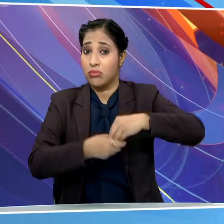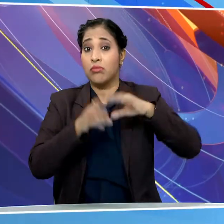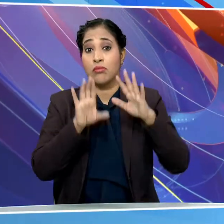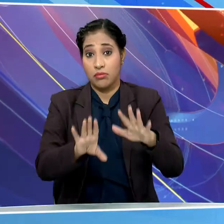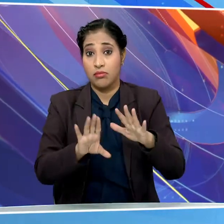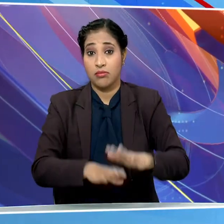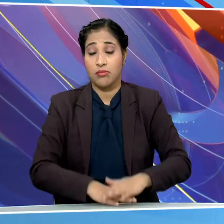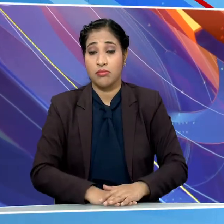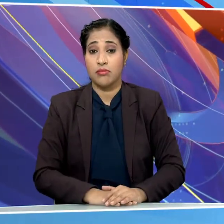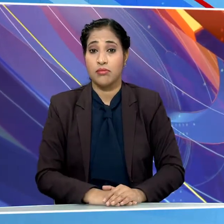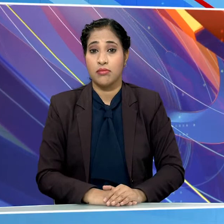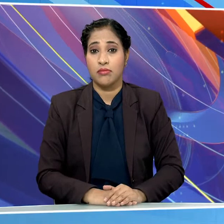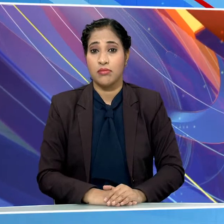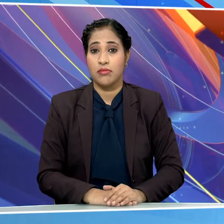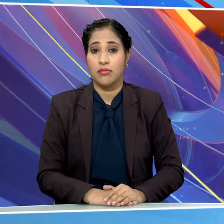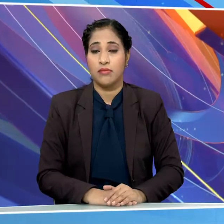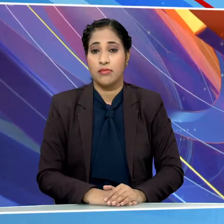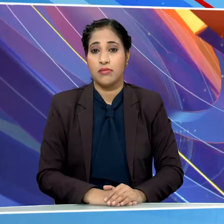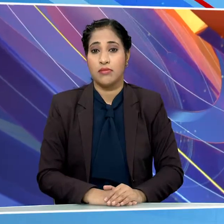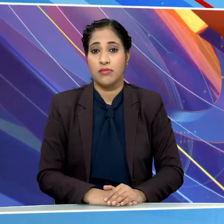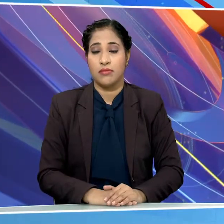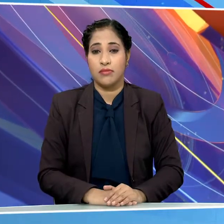की।